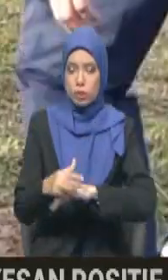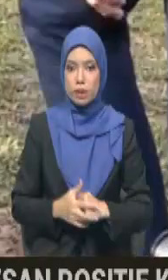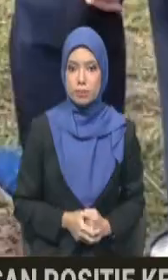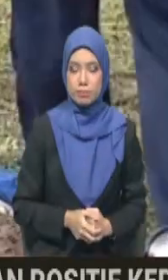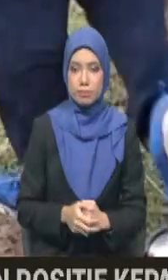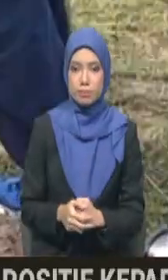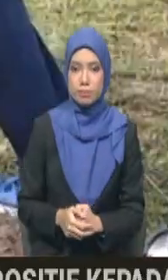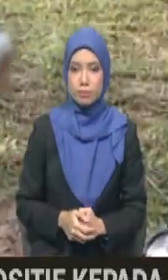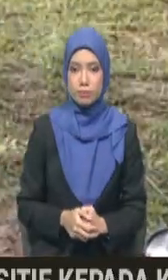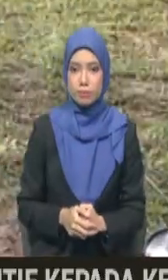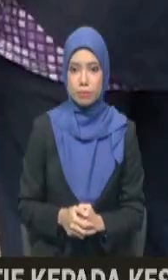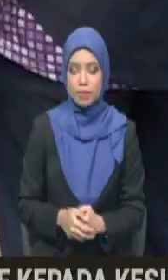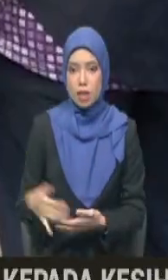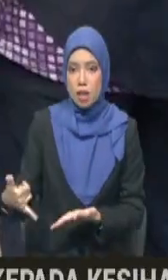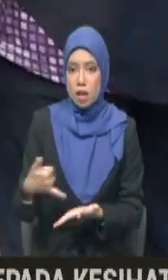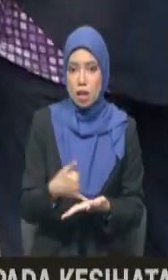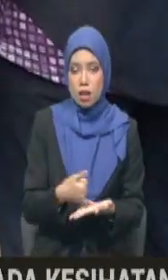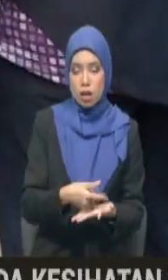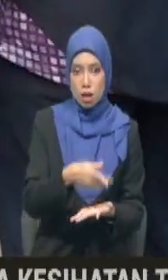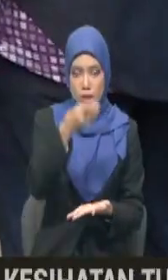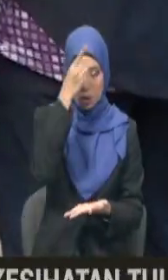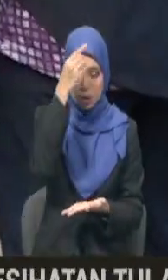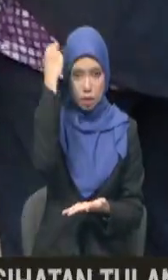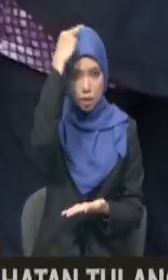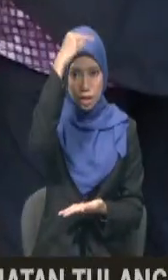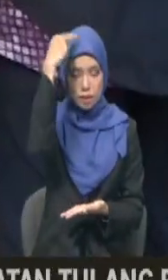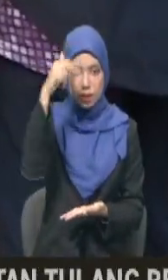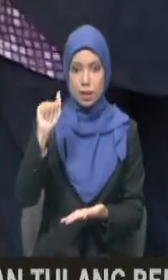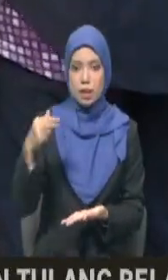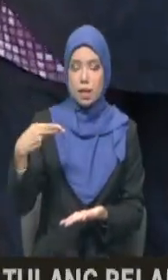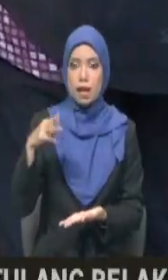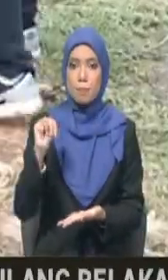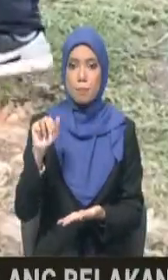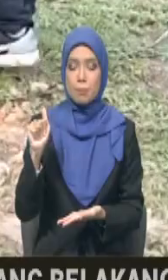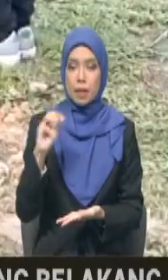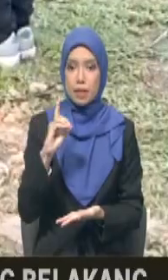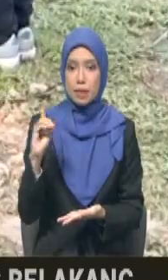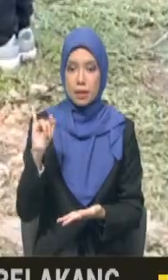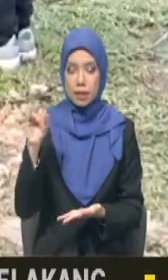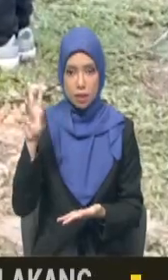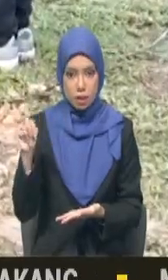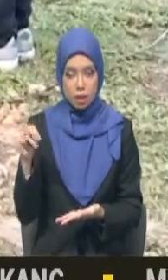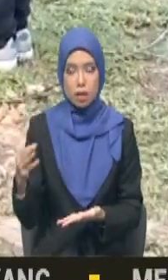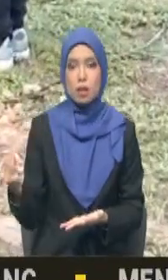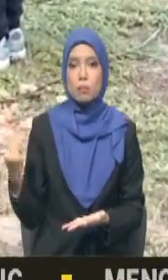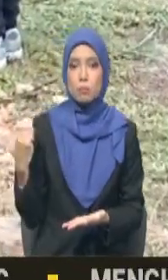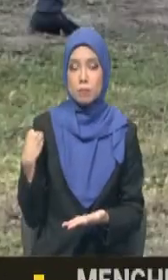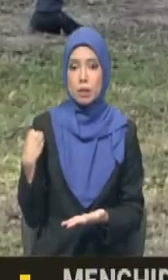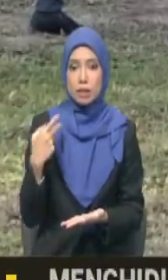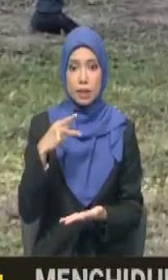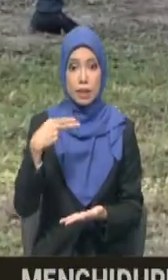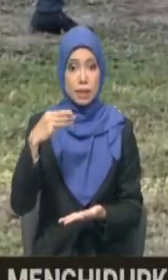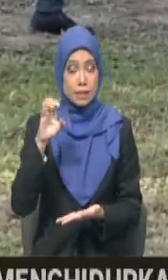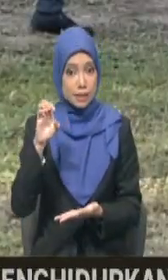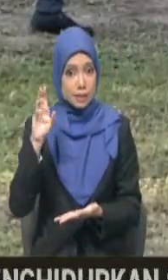tutong hadir yang berhormat dat Seria Awang Haji Ahmadin bin Haji Abdul Rahman menteri hal ehwal dalam negeri